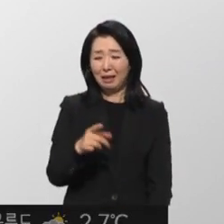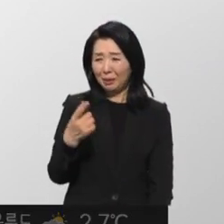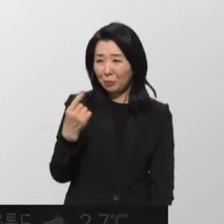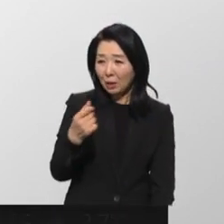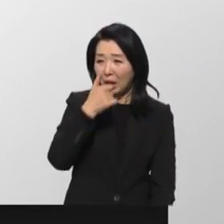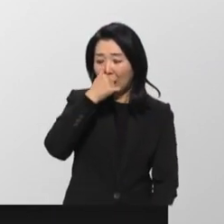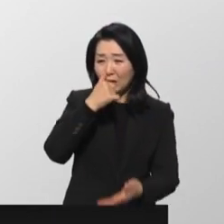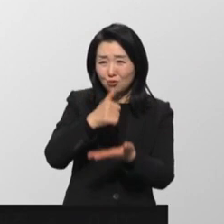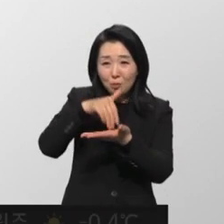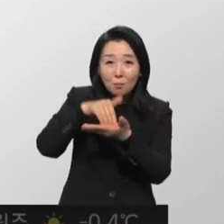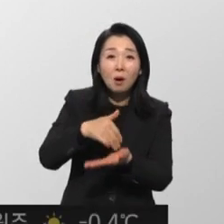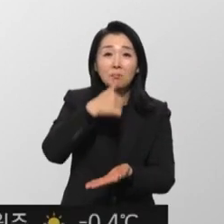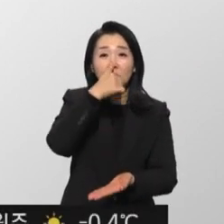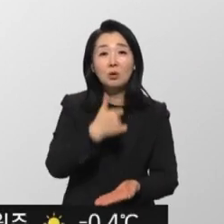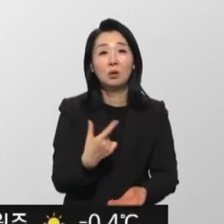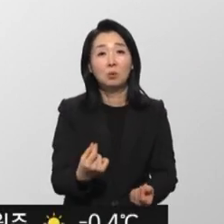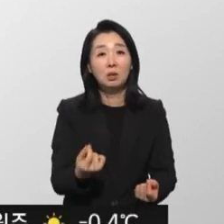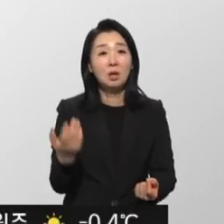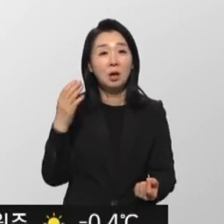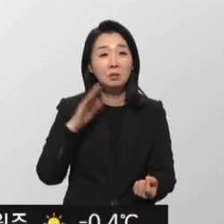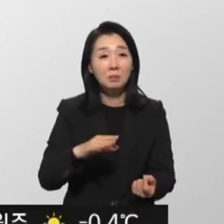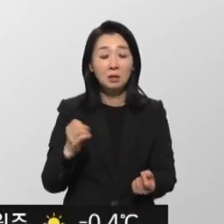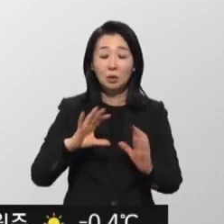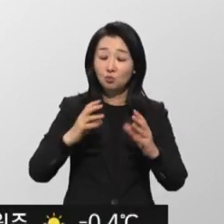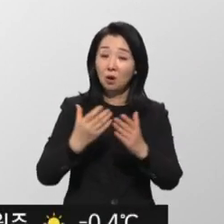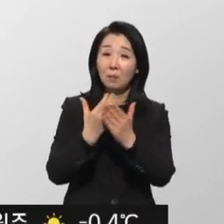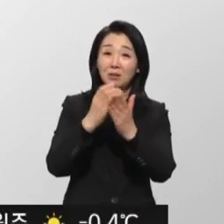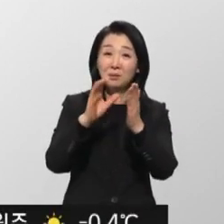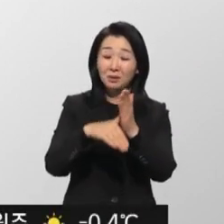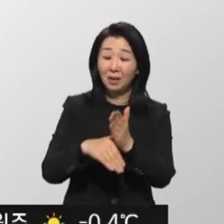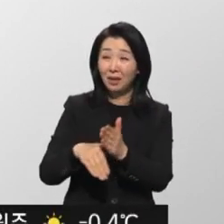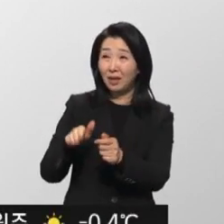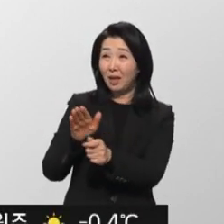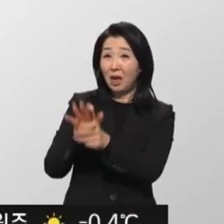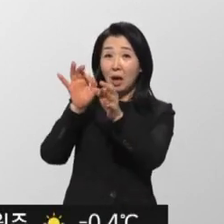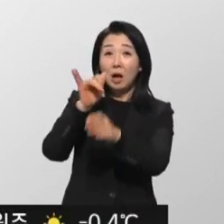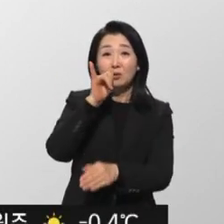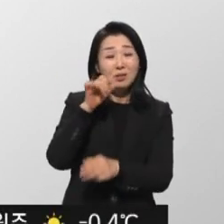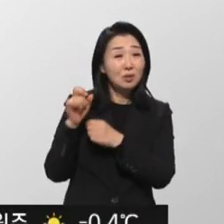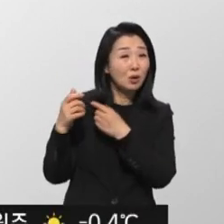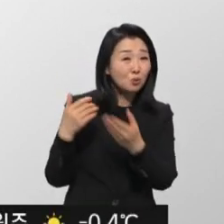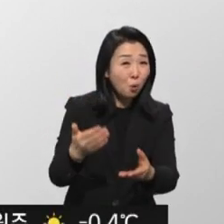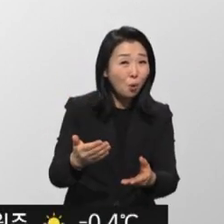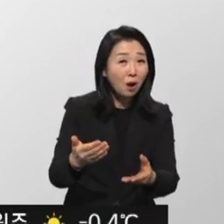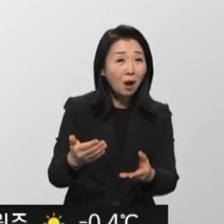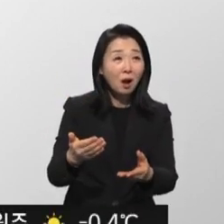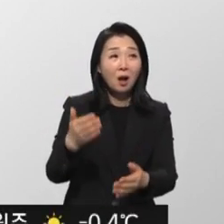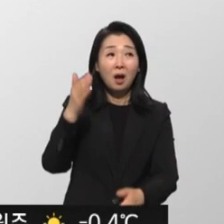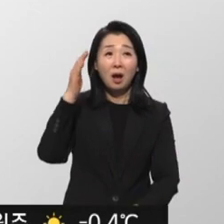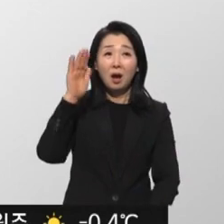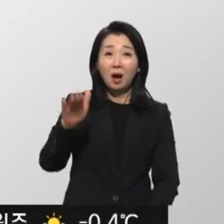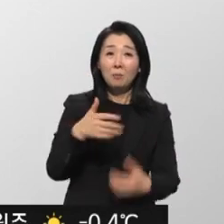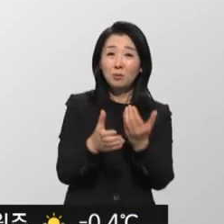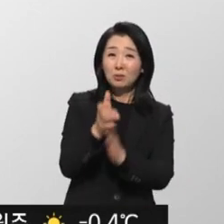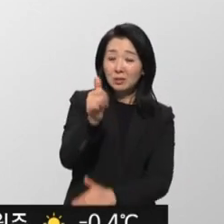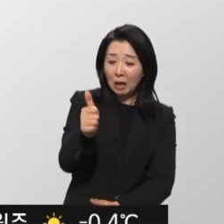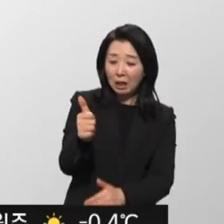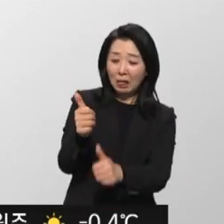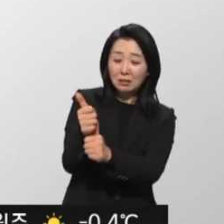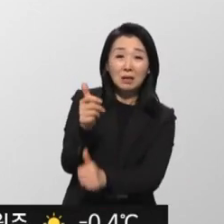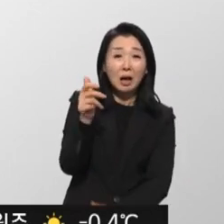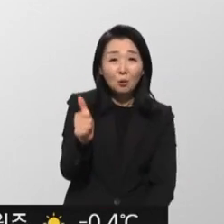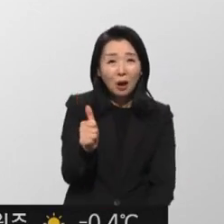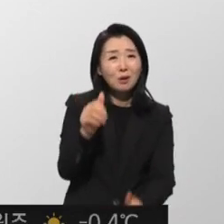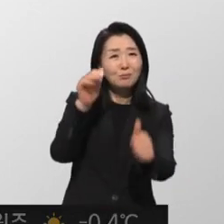하나같이 중범죄자들이다. 그런데도 다시 국가 발전에 기여할 수 있도록 기회를 준다면서 앞으로 장차관으로 중용될